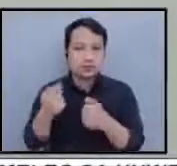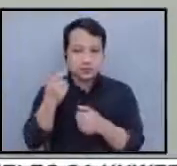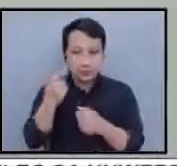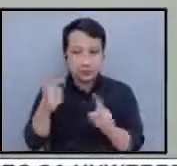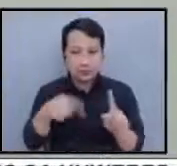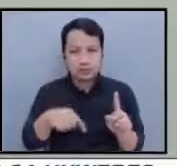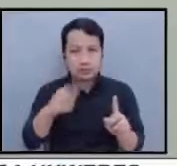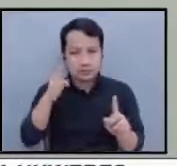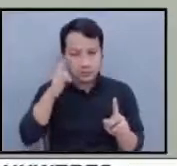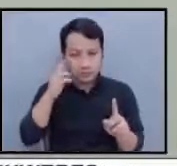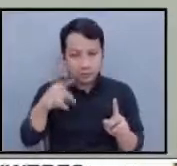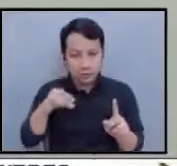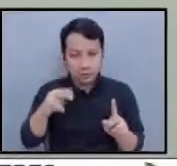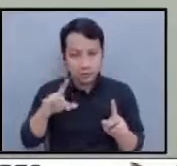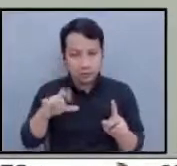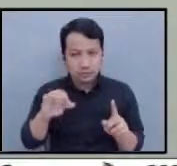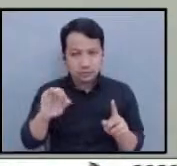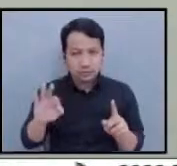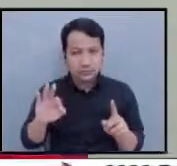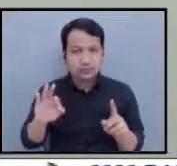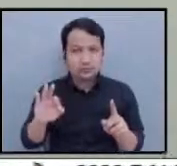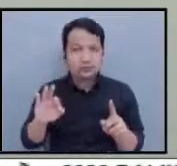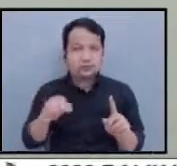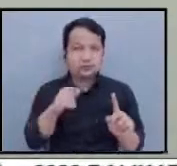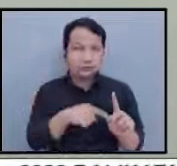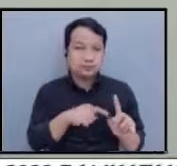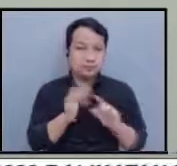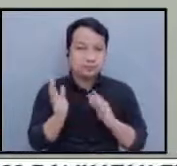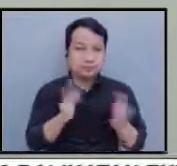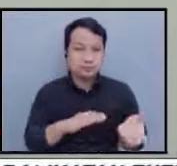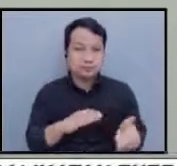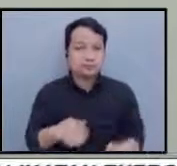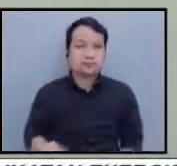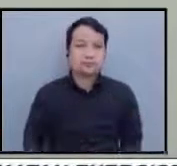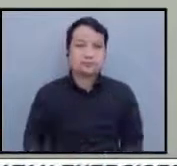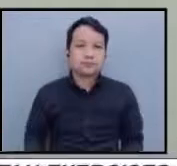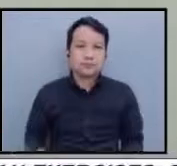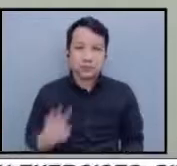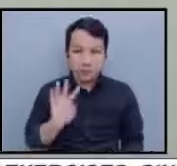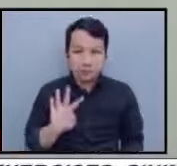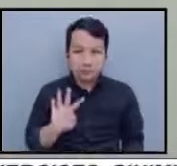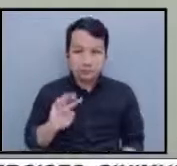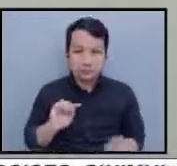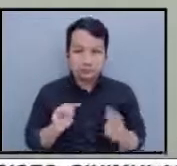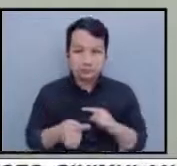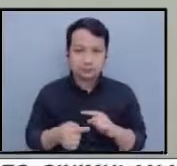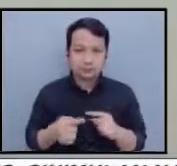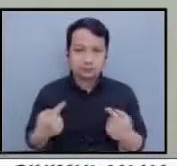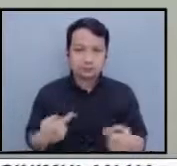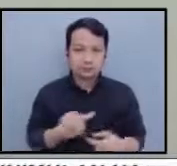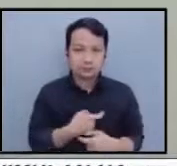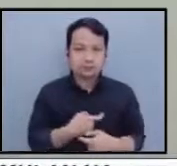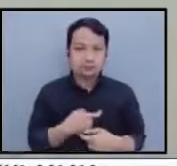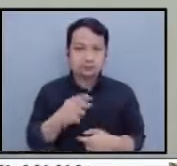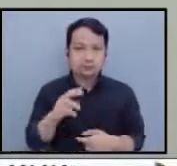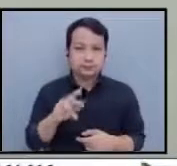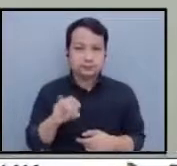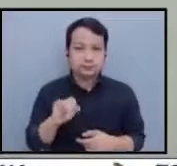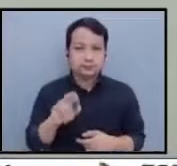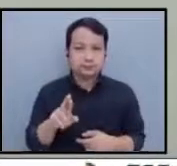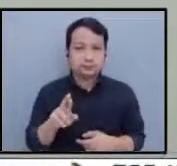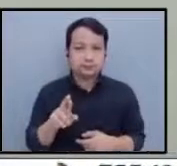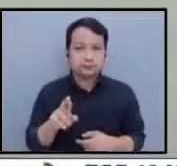Romeo Peñaflor Caure. Bali, isa lang yung namatay, apat yung sugatan. Pero mga minor injuries lang yung tinamo